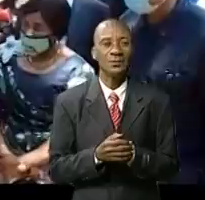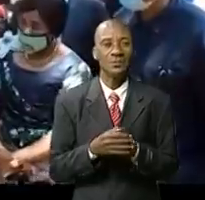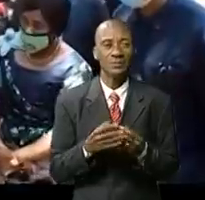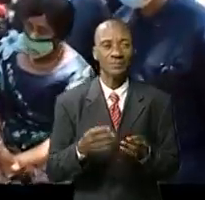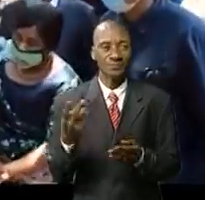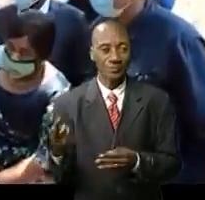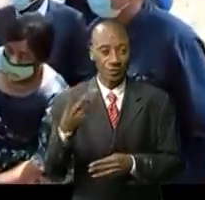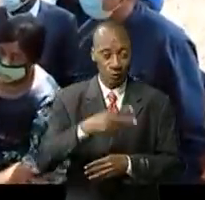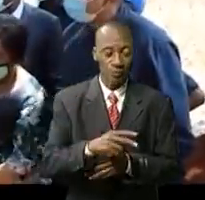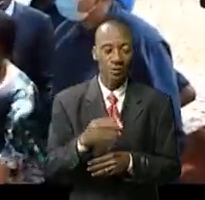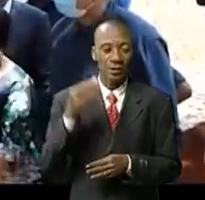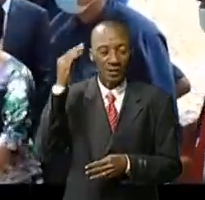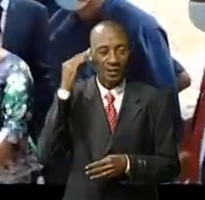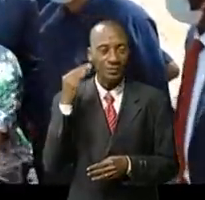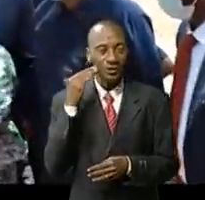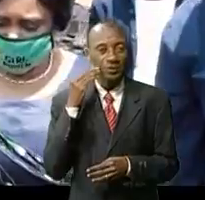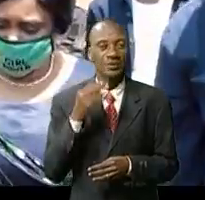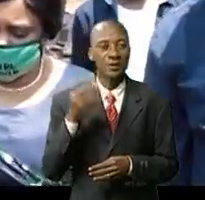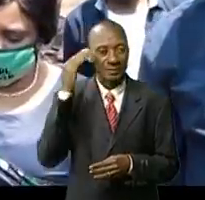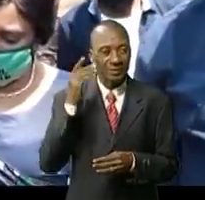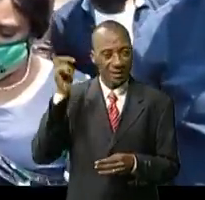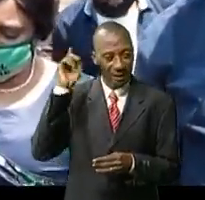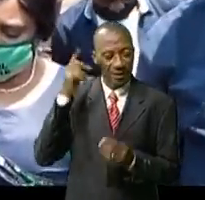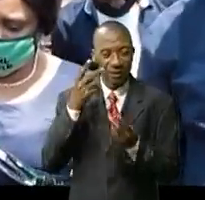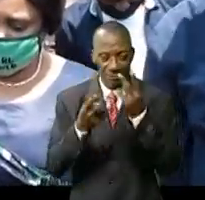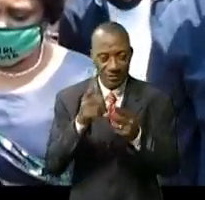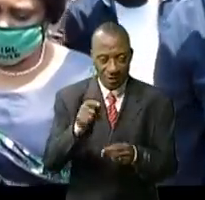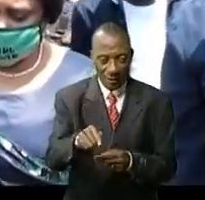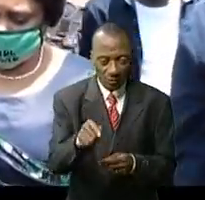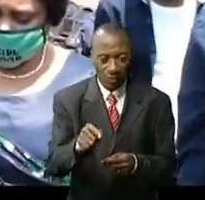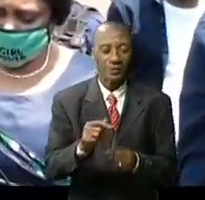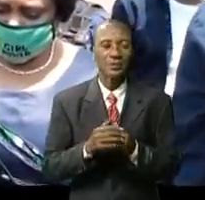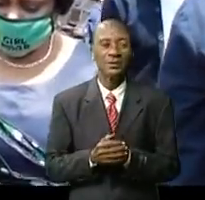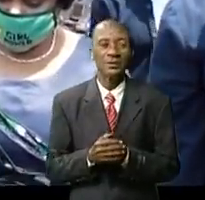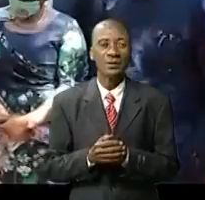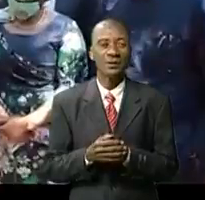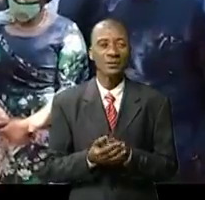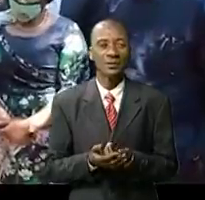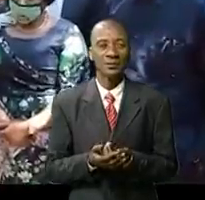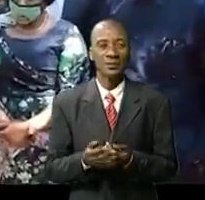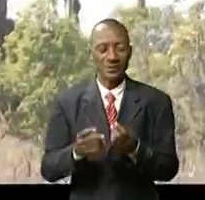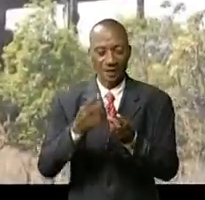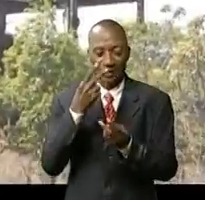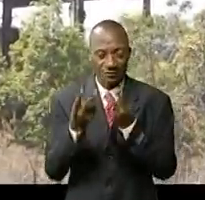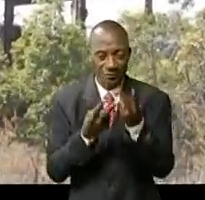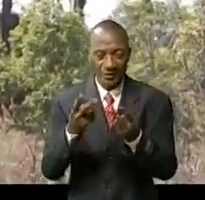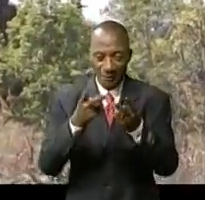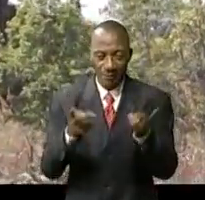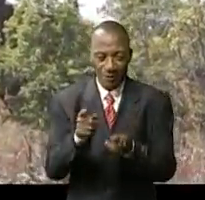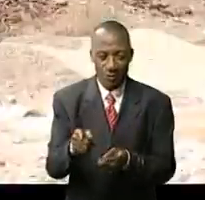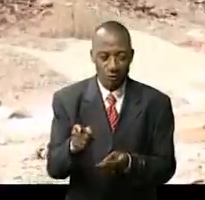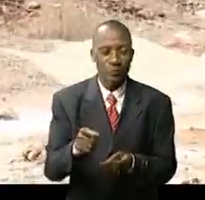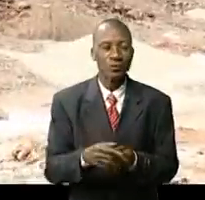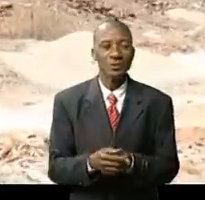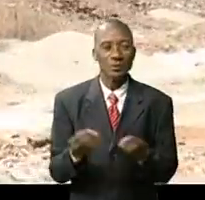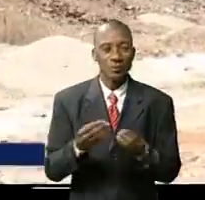après la visite du ministre de la Recherche scientifique et innovation technologique, José Mpanda Kabangu, à la mine de Chikolomboué, à la suite d'une